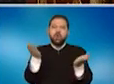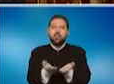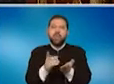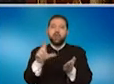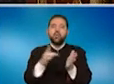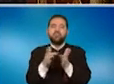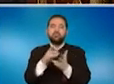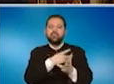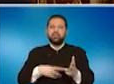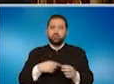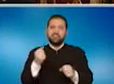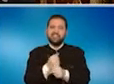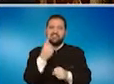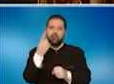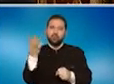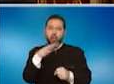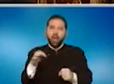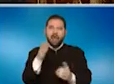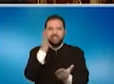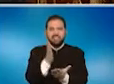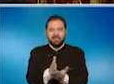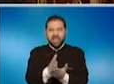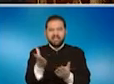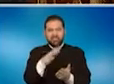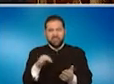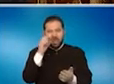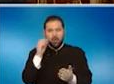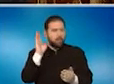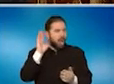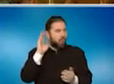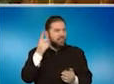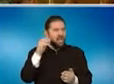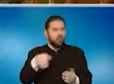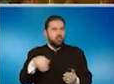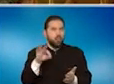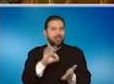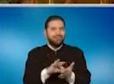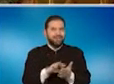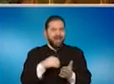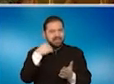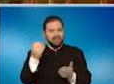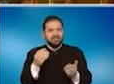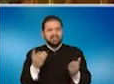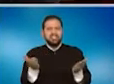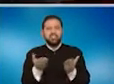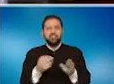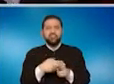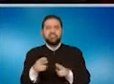dreptate. Fiecare credincios audă la biserică la un moment dat, după ce se citește